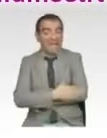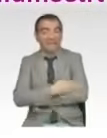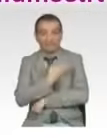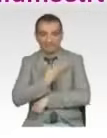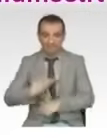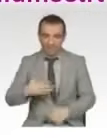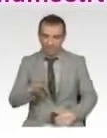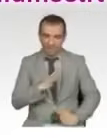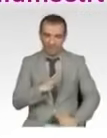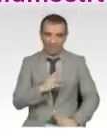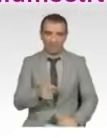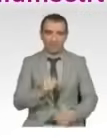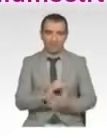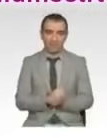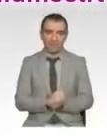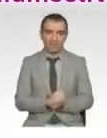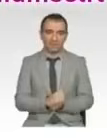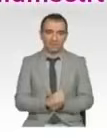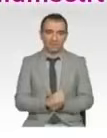Yardımsever var.